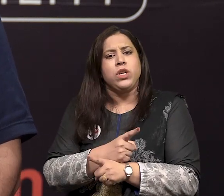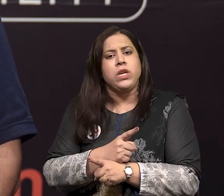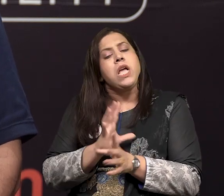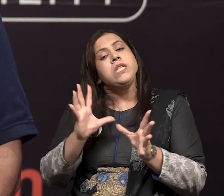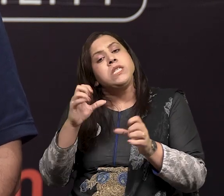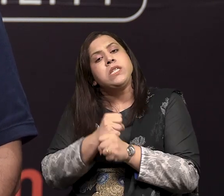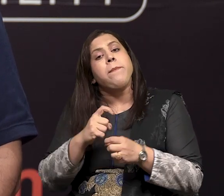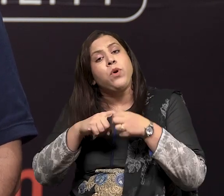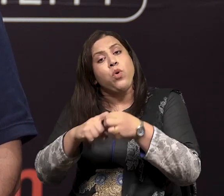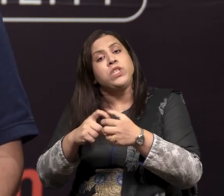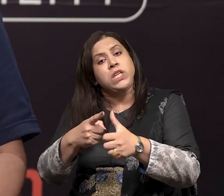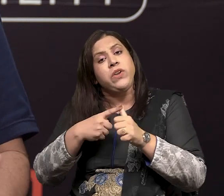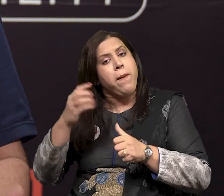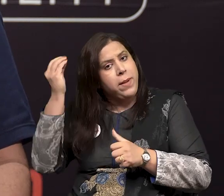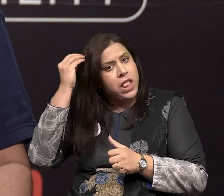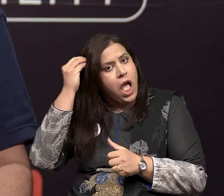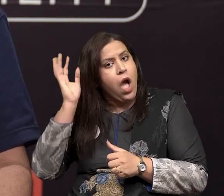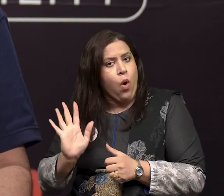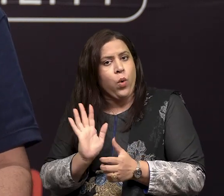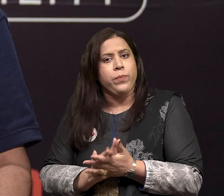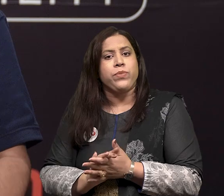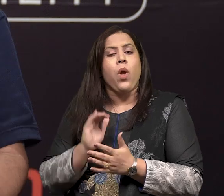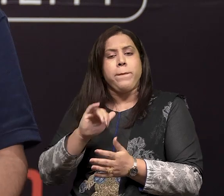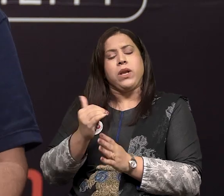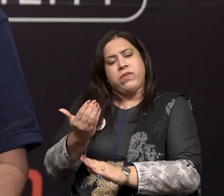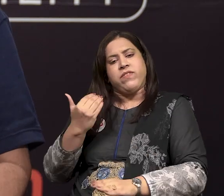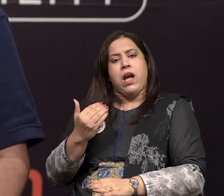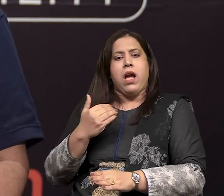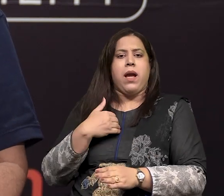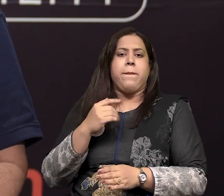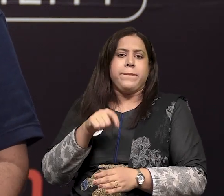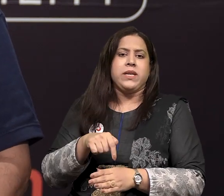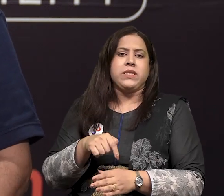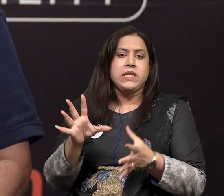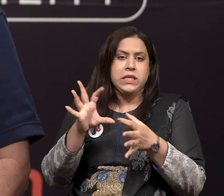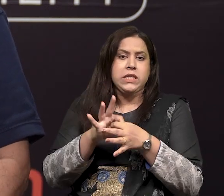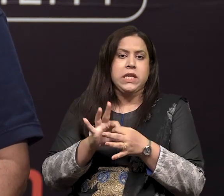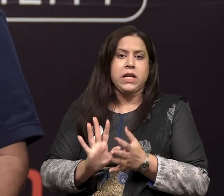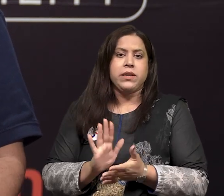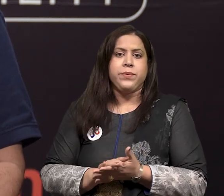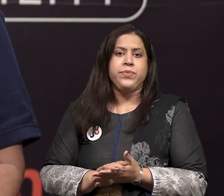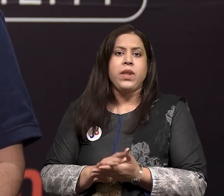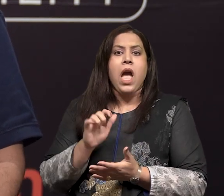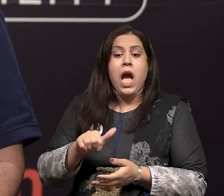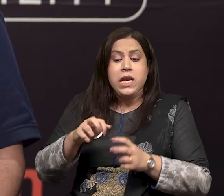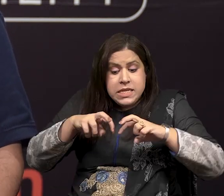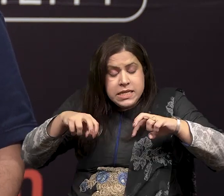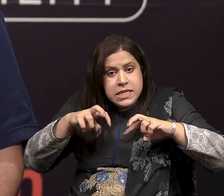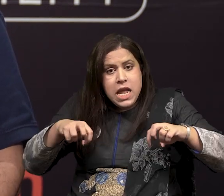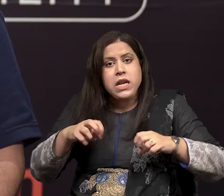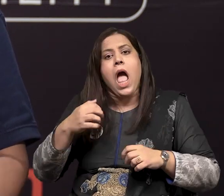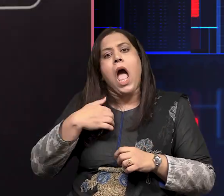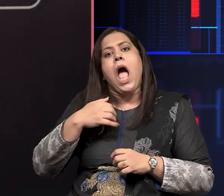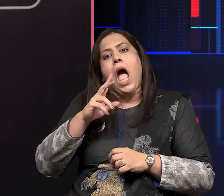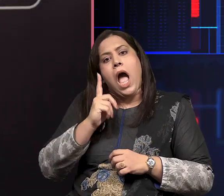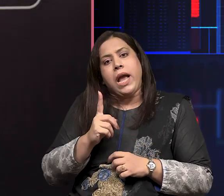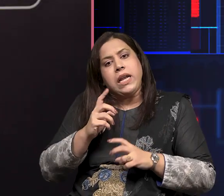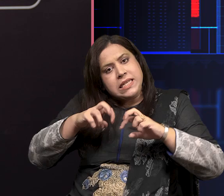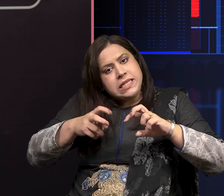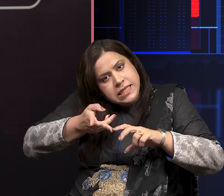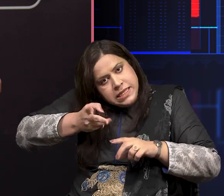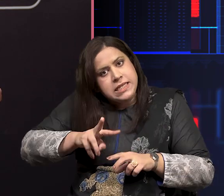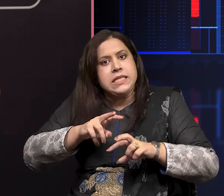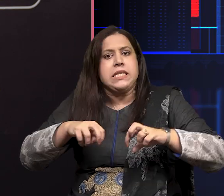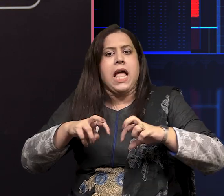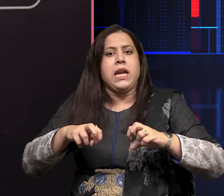का आंसर पता हो. सो आई गो बैक, आई रीड, आई कंसल्ट, आई रिसर्च, आई रिसर्च. तो वो जो